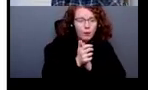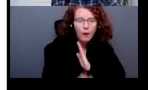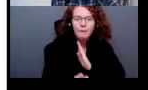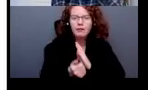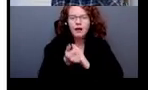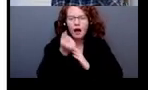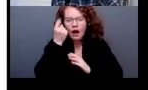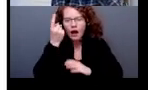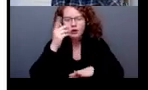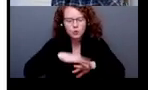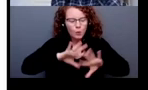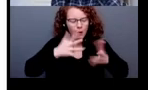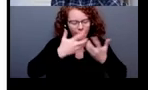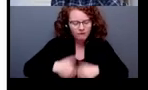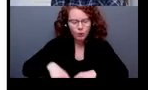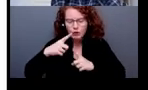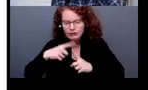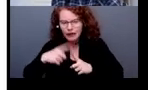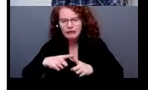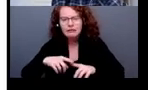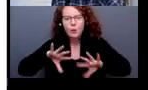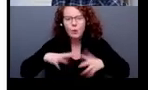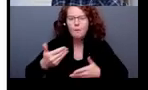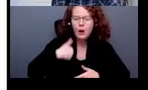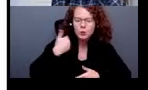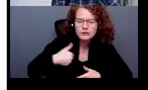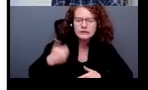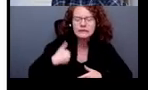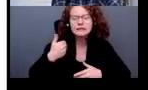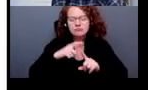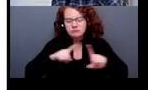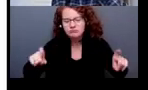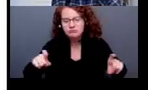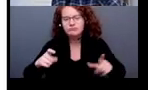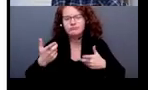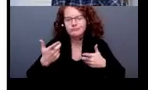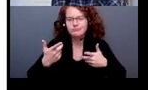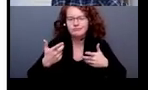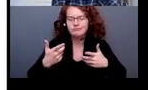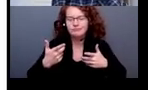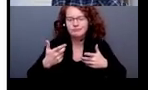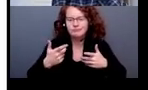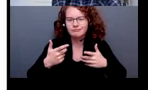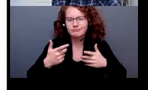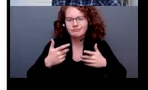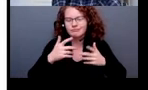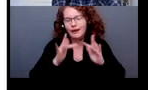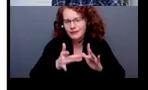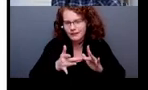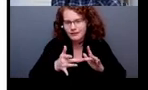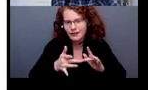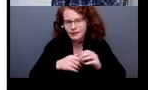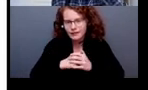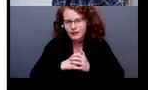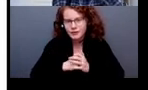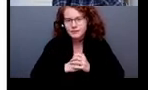technique ou des usages de certains de ces objets numériques et qui peuvent être liés en